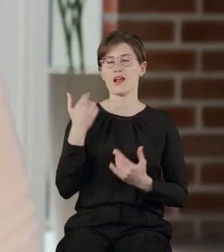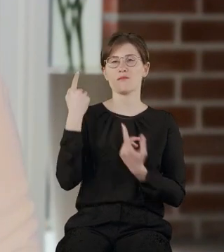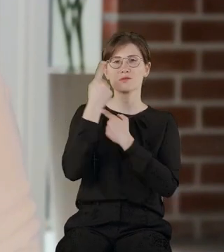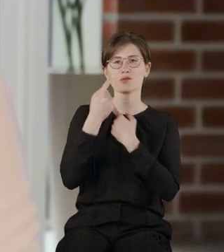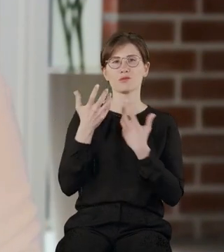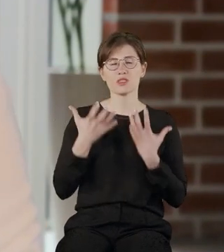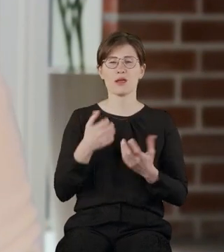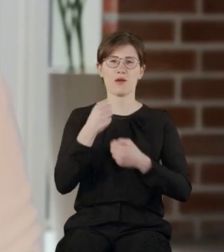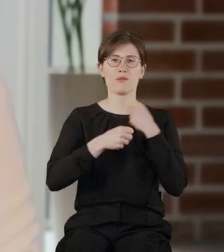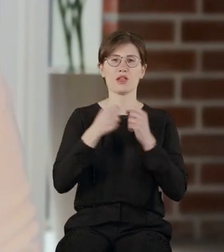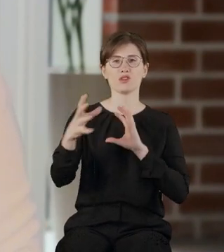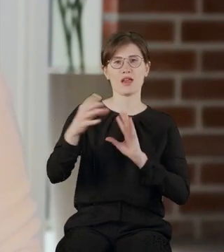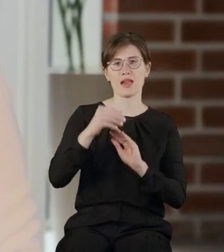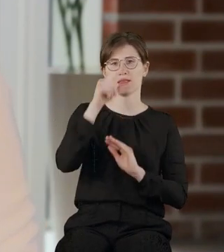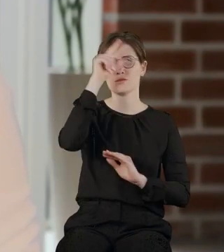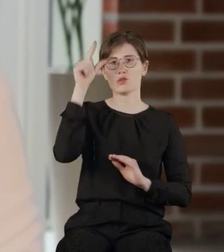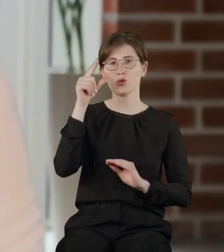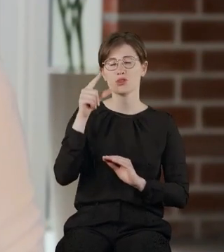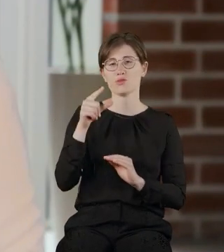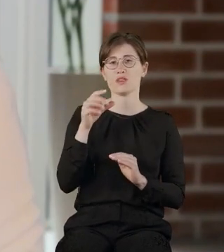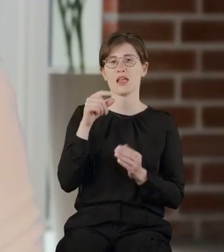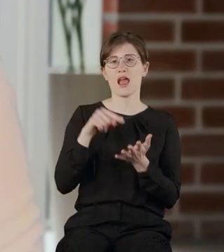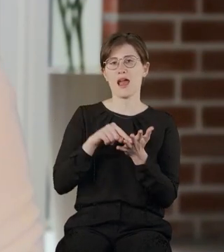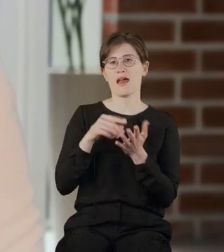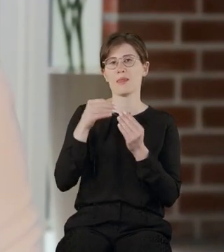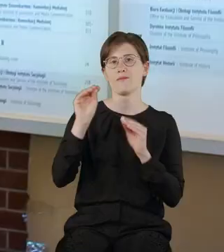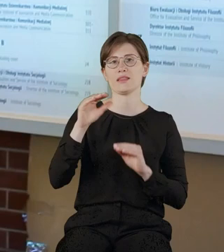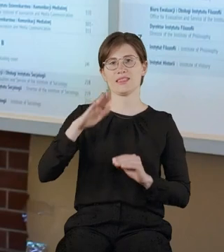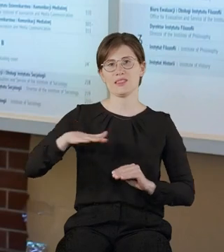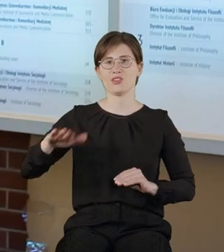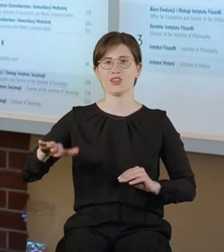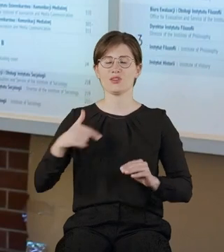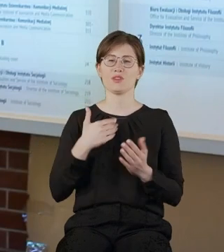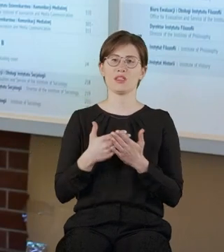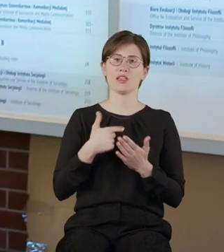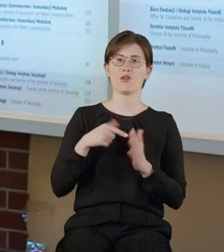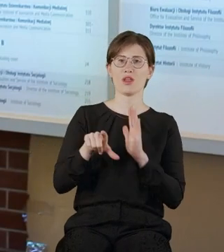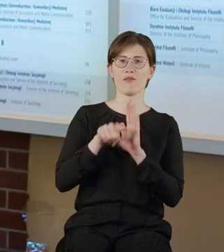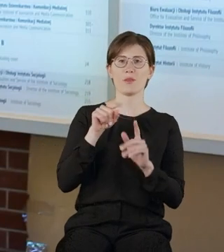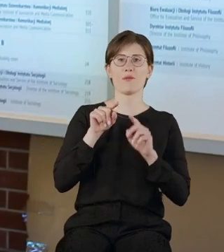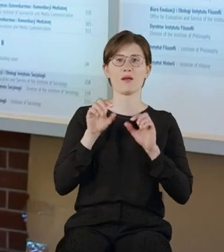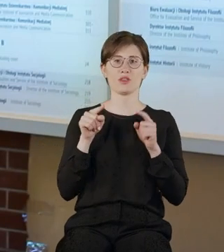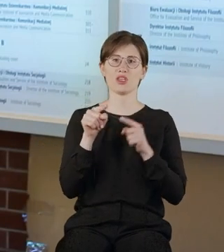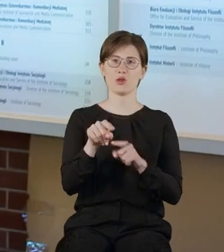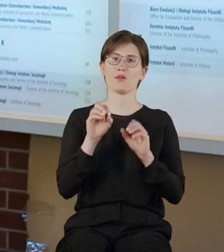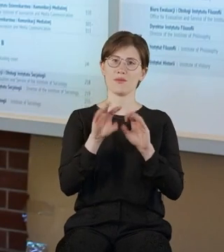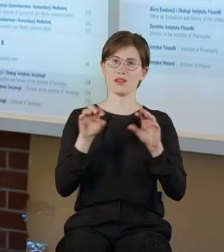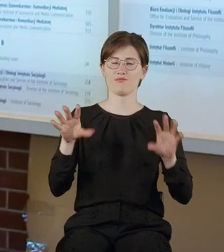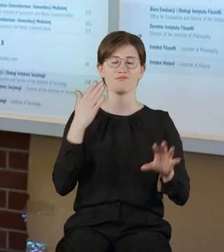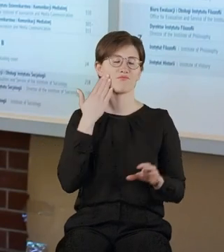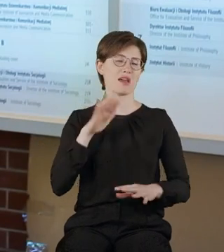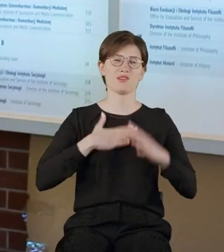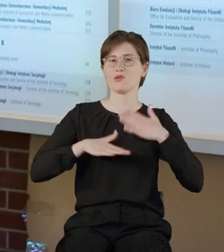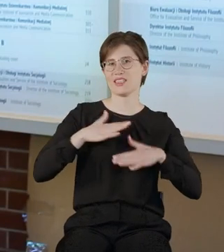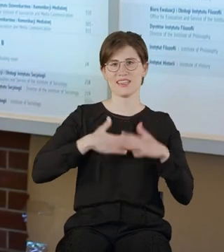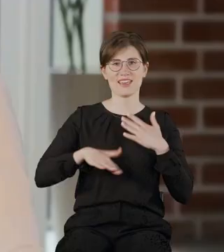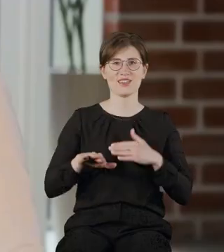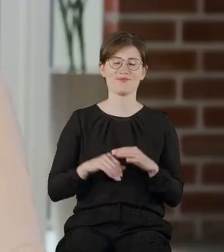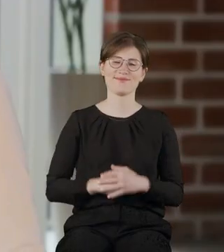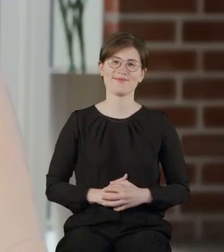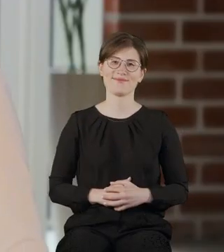pracować z ludźmi, a w szczególności z dziećmi. Dlatego wybrałam kierunek pedagogikę i jestem bardzo zadowolona z mojego